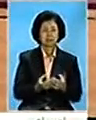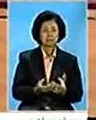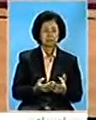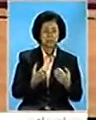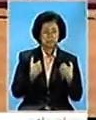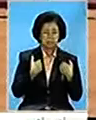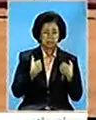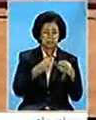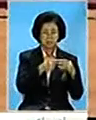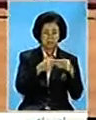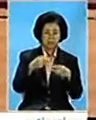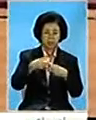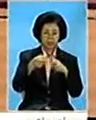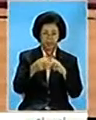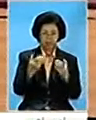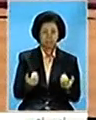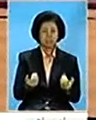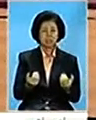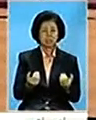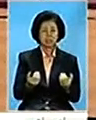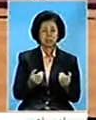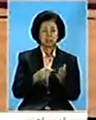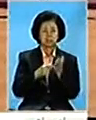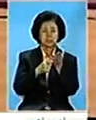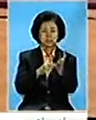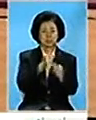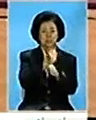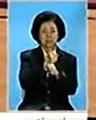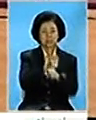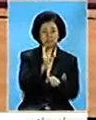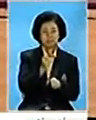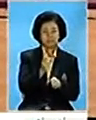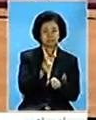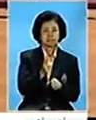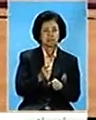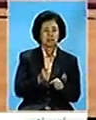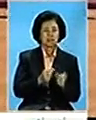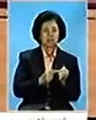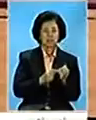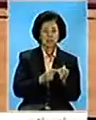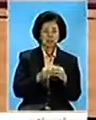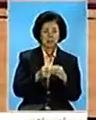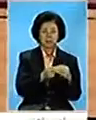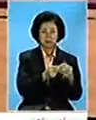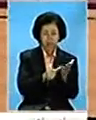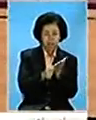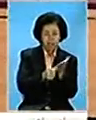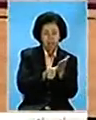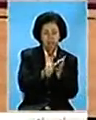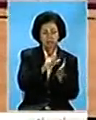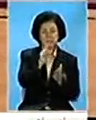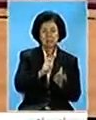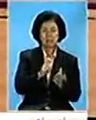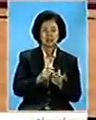มีการนำปัญหาตรงนี้มาสู่การปฏิบัติที่เป็นจริงนำมาสู่การแก้ไขหรือเปล่านะคะ